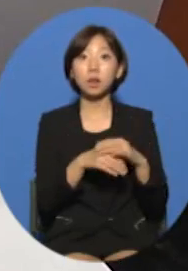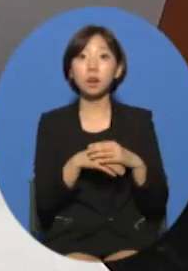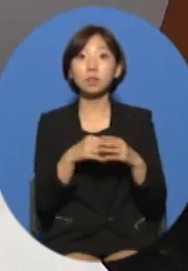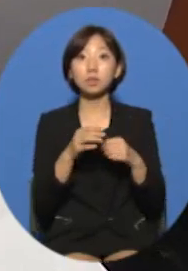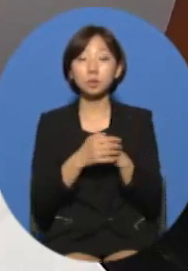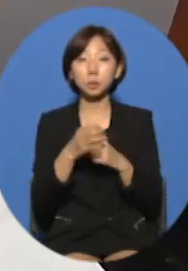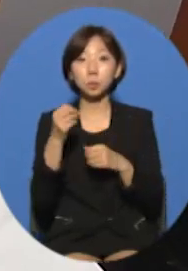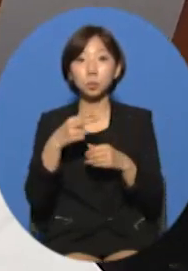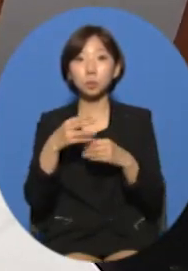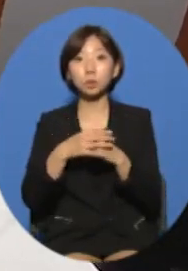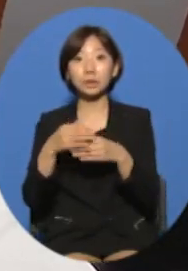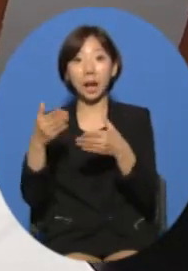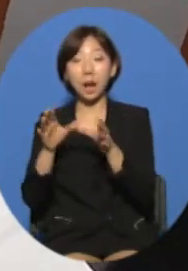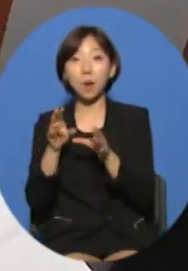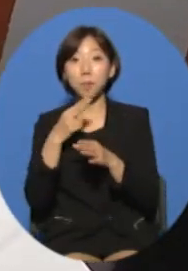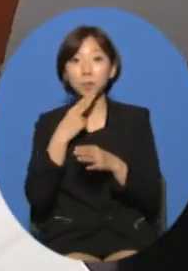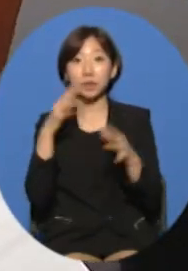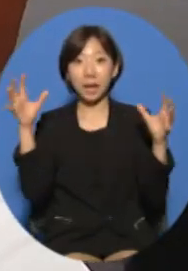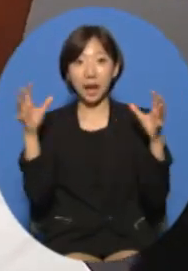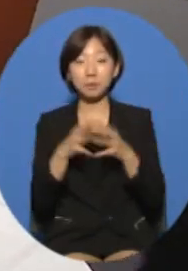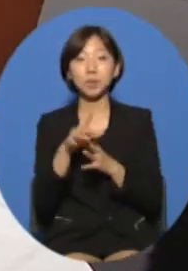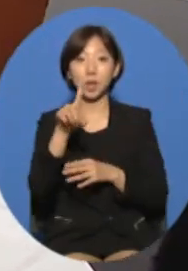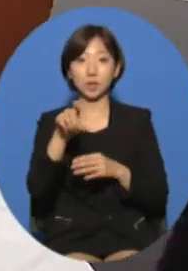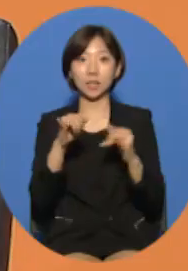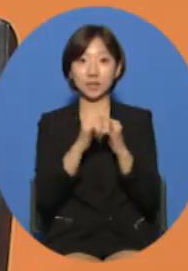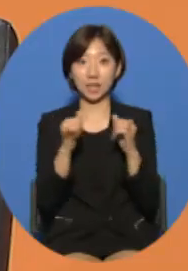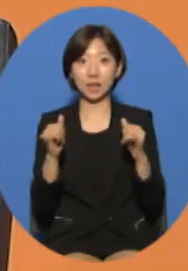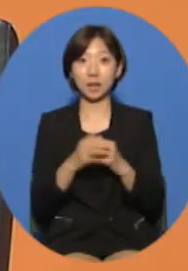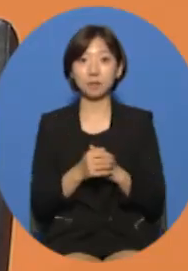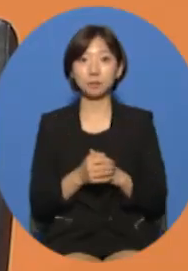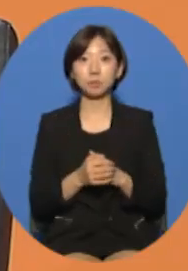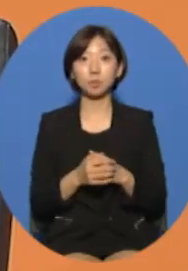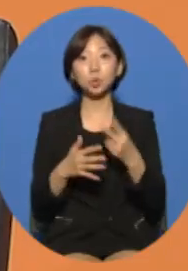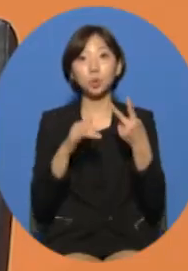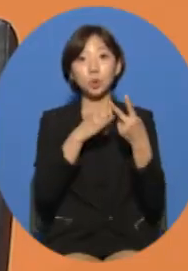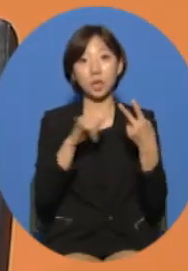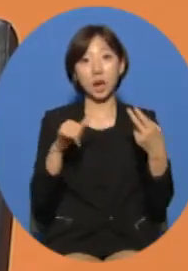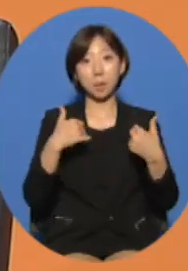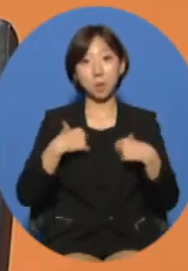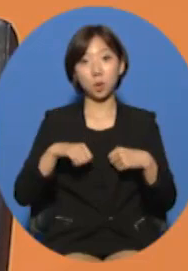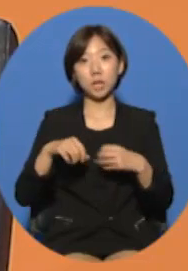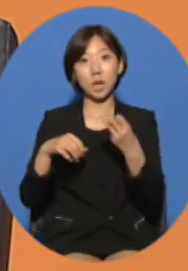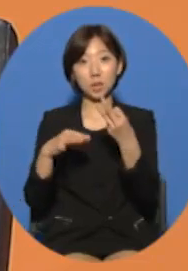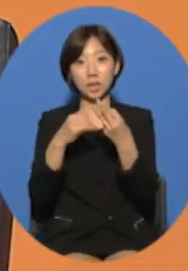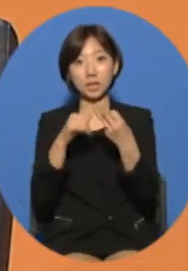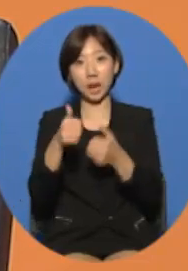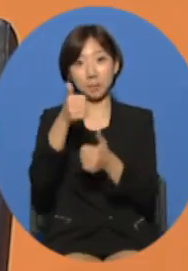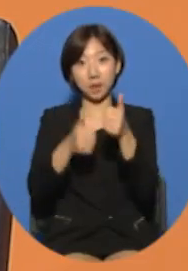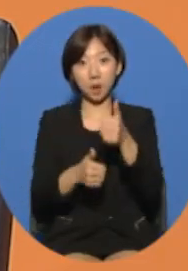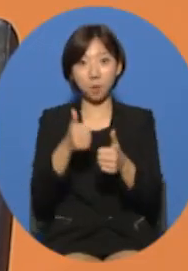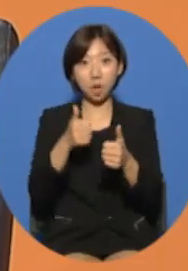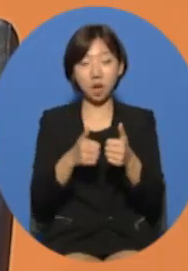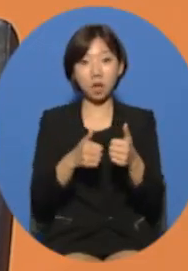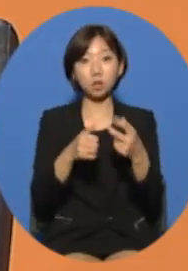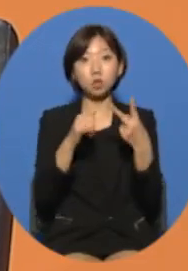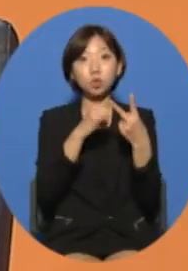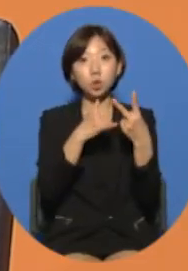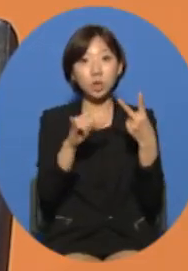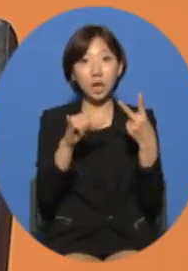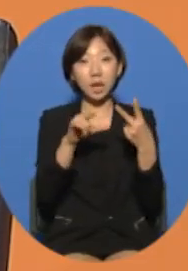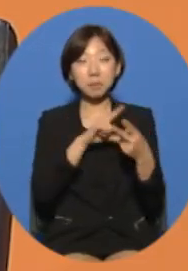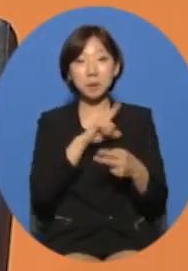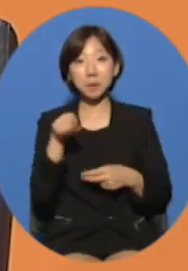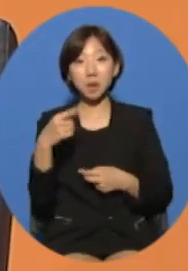8명, 무소속 1명 이렇게 15명 등록입니다. 2명 사퇴, 13명 경합인데요. 사퇴한 2명의 후보 앞에는